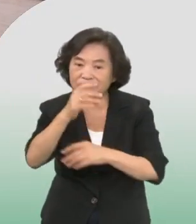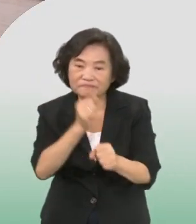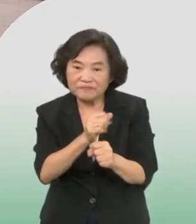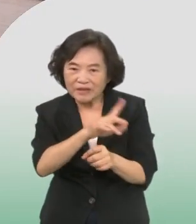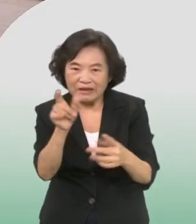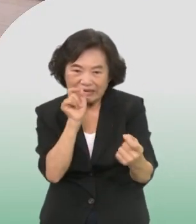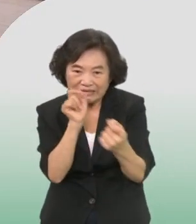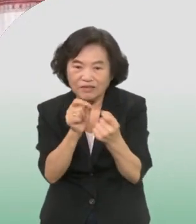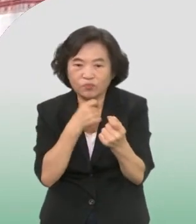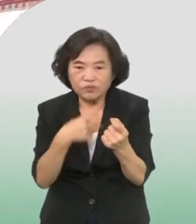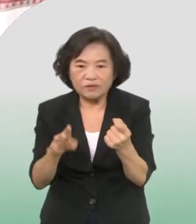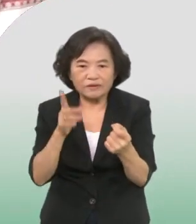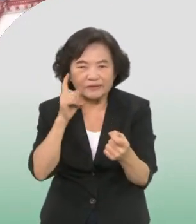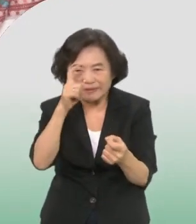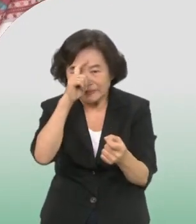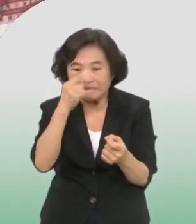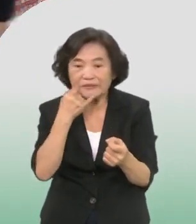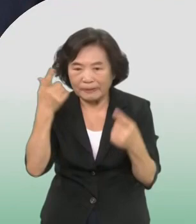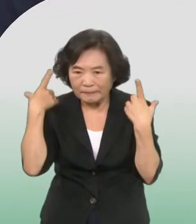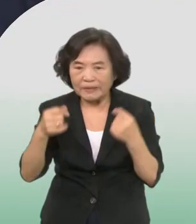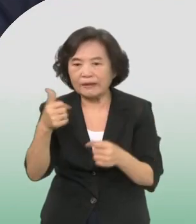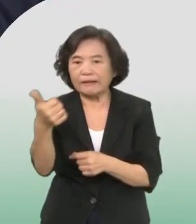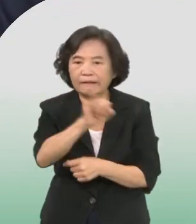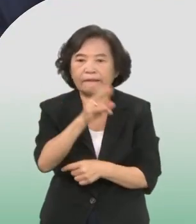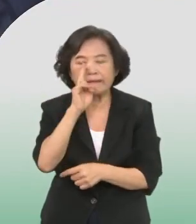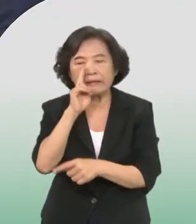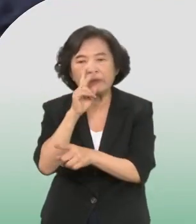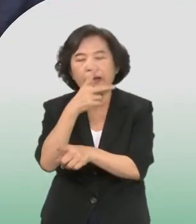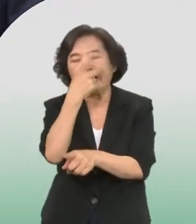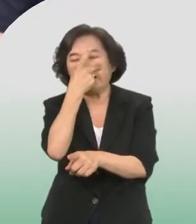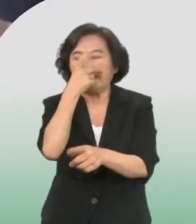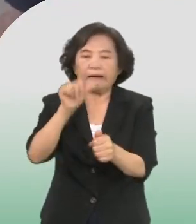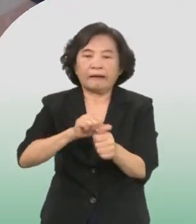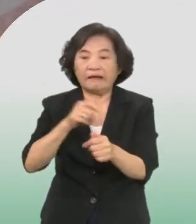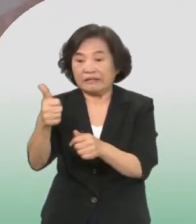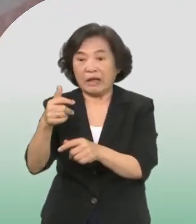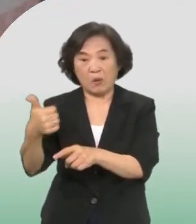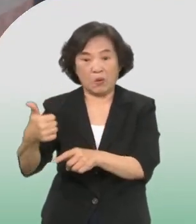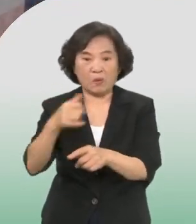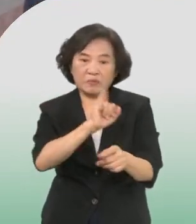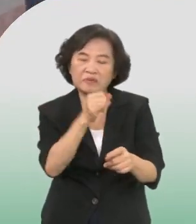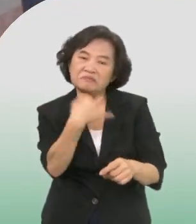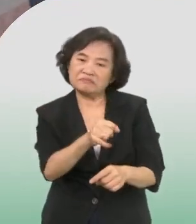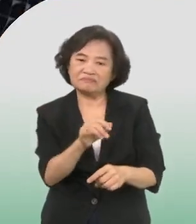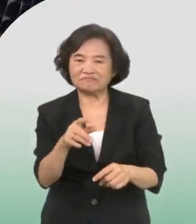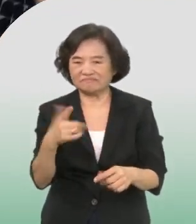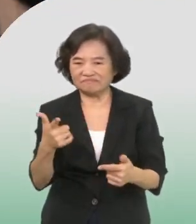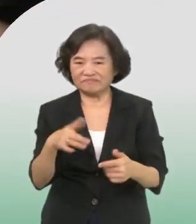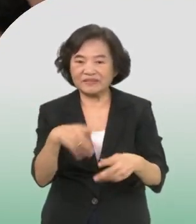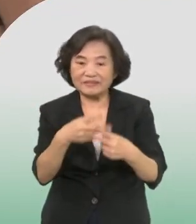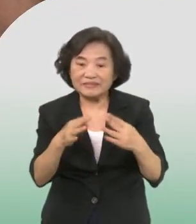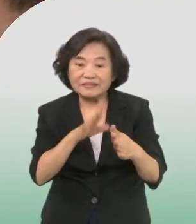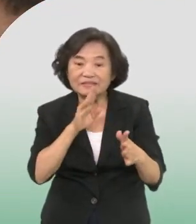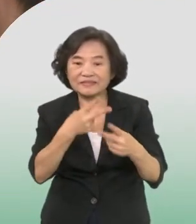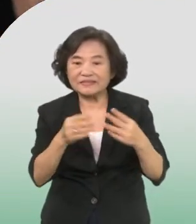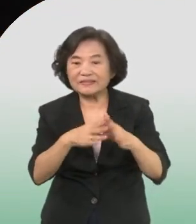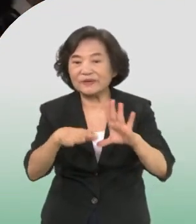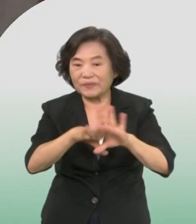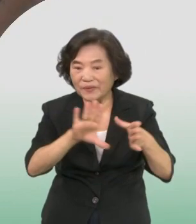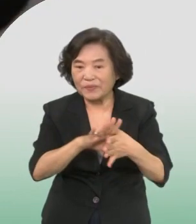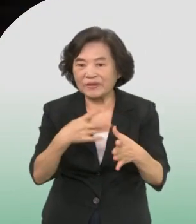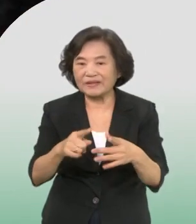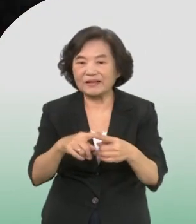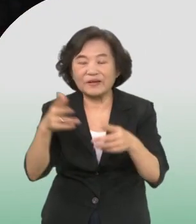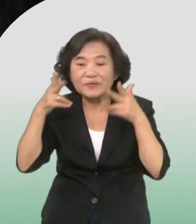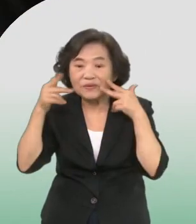还讲希望消除族群感性偏。嘅传统影响，还讲讲下广播电台会分享沿袭文化跟生